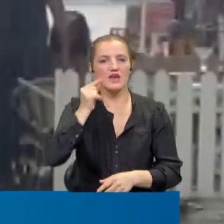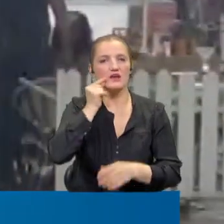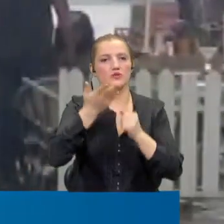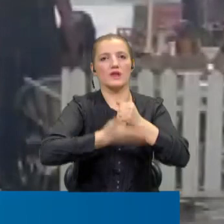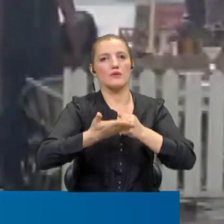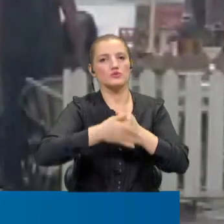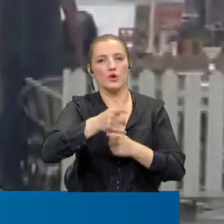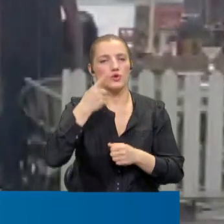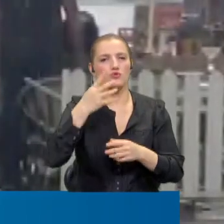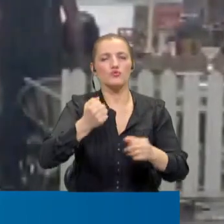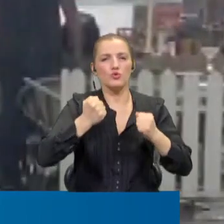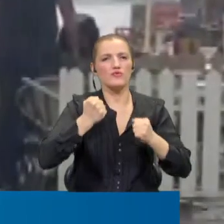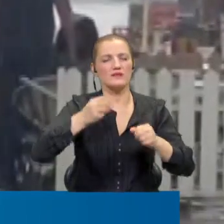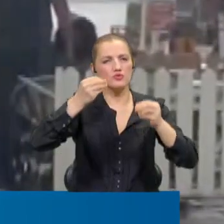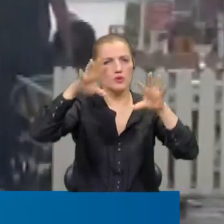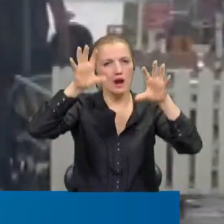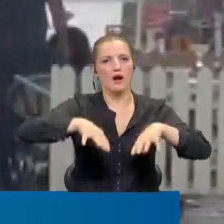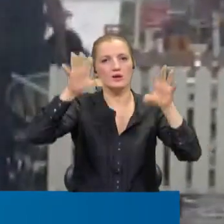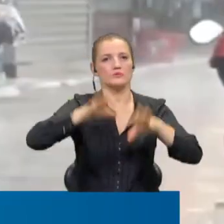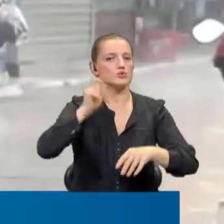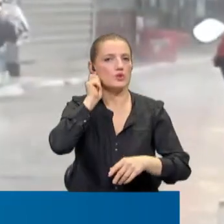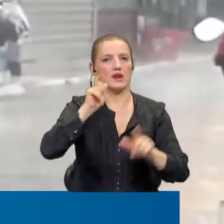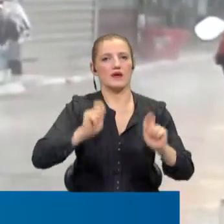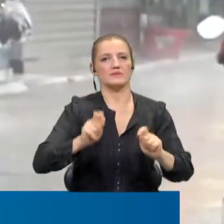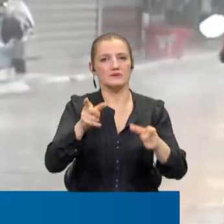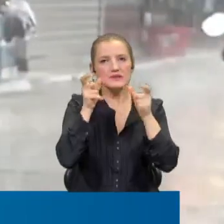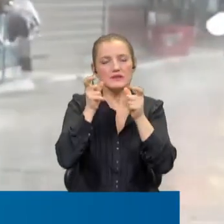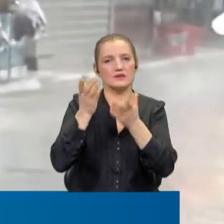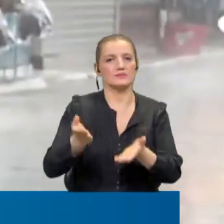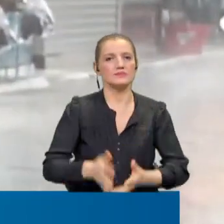ve Ordu için çok kuvvetli sağanak yağış uyarısı yaptı